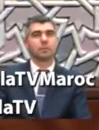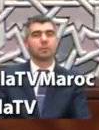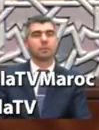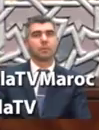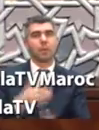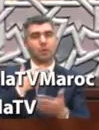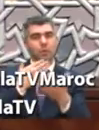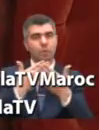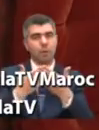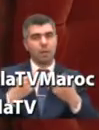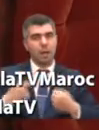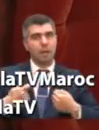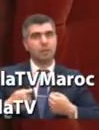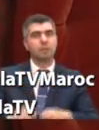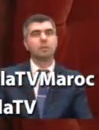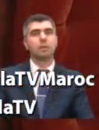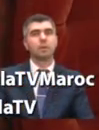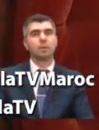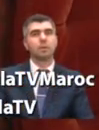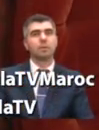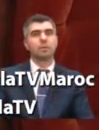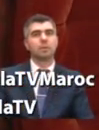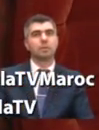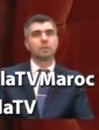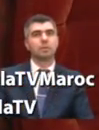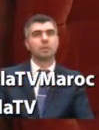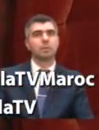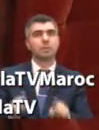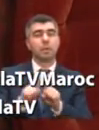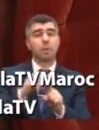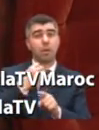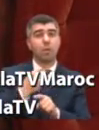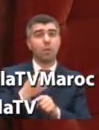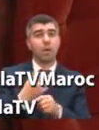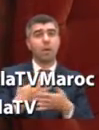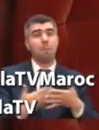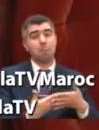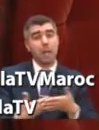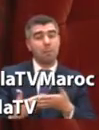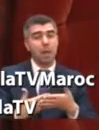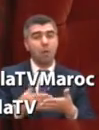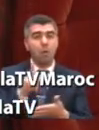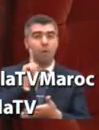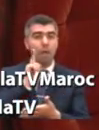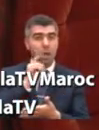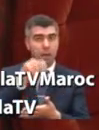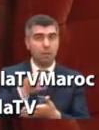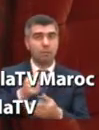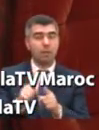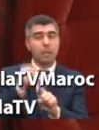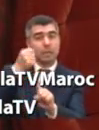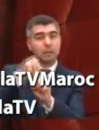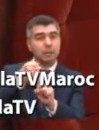شكرا سيد رئيس. سيد النائب المحترم، فيما يتعلق بصحة الأم والطفل هناك إنجازات هامة